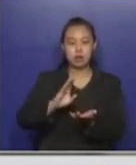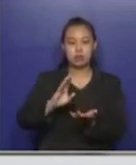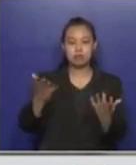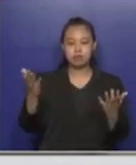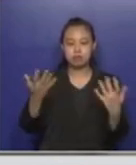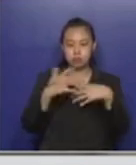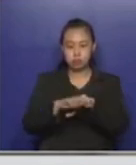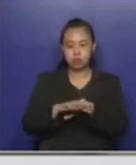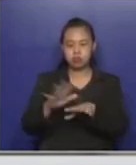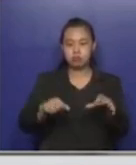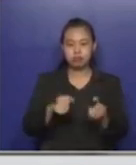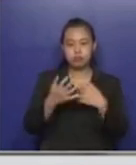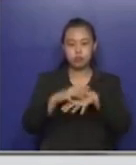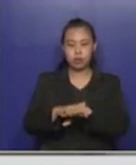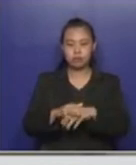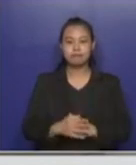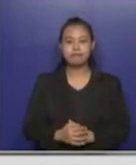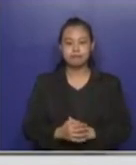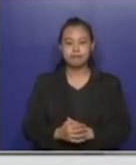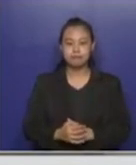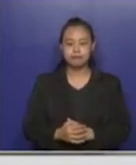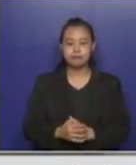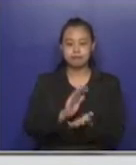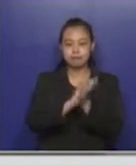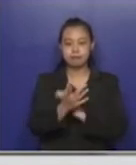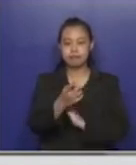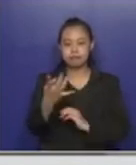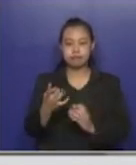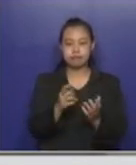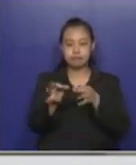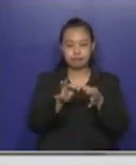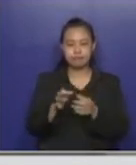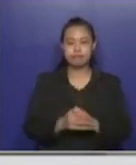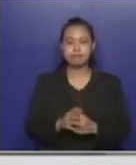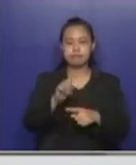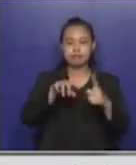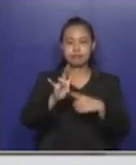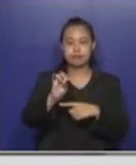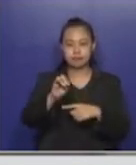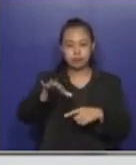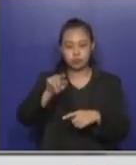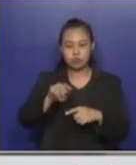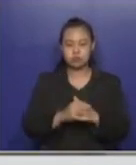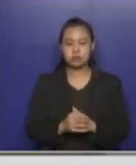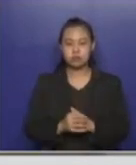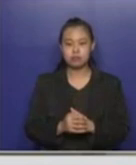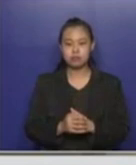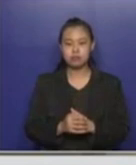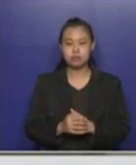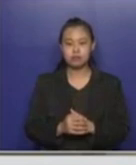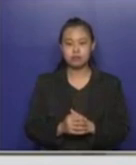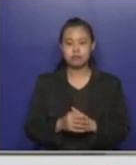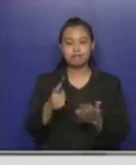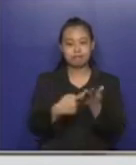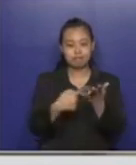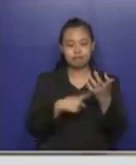ฉันขอแจกแจงให้ดูนะคะว่าประกอบด้วยอะไรบ้าง 70 กว่าเปอร์เซ็นต์อยู่ในการให้คำป